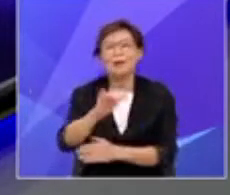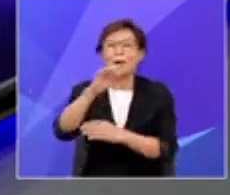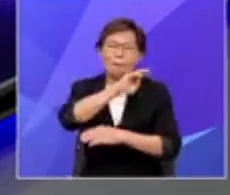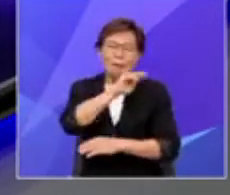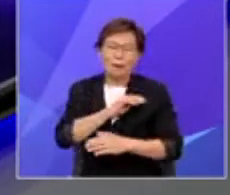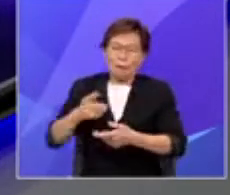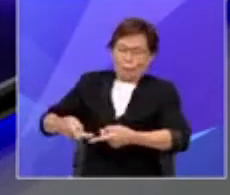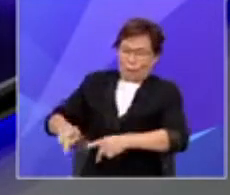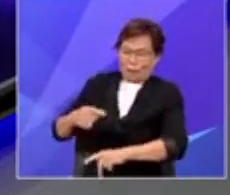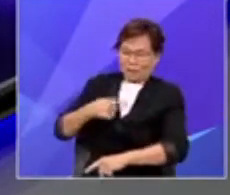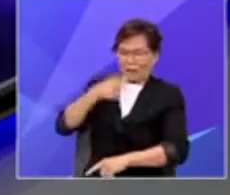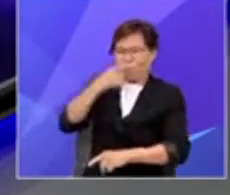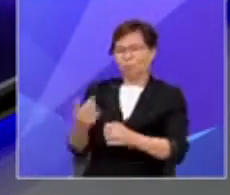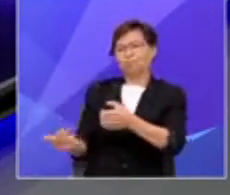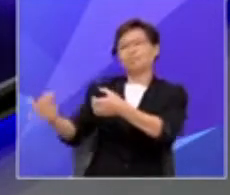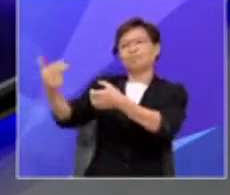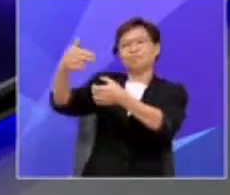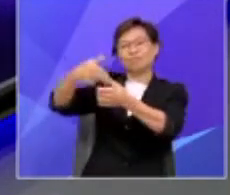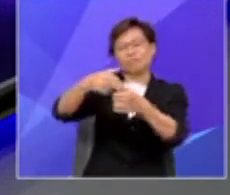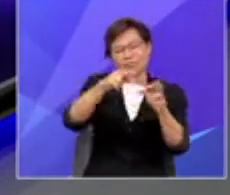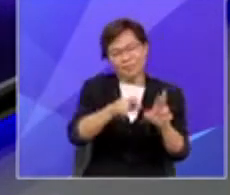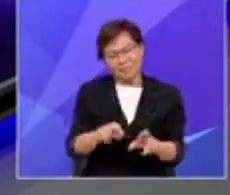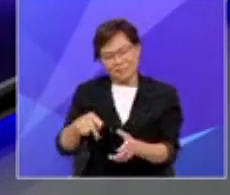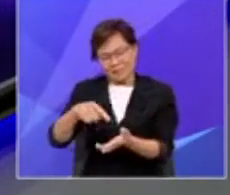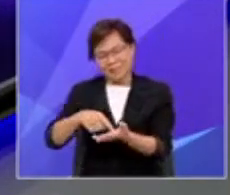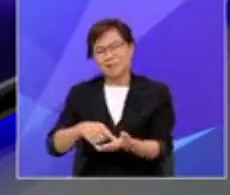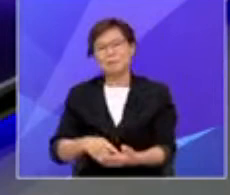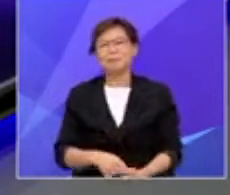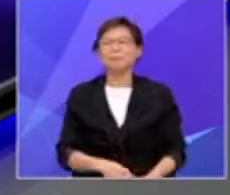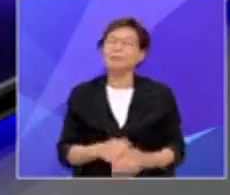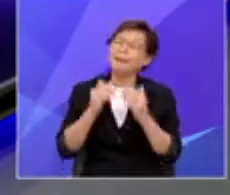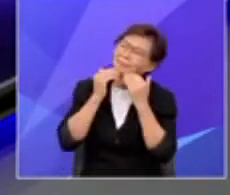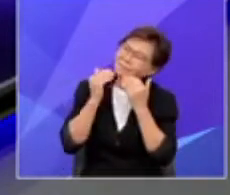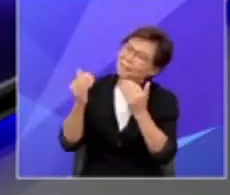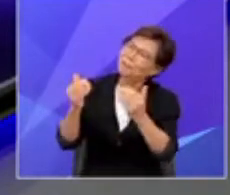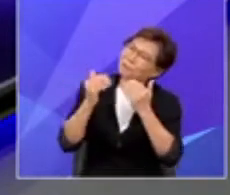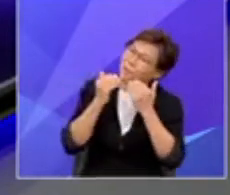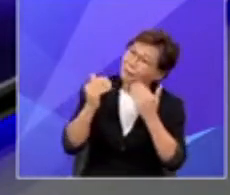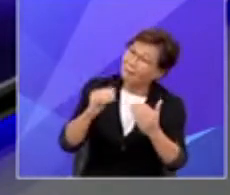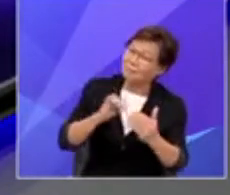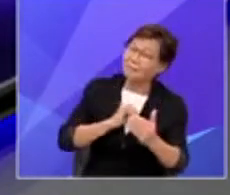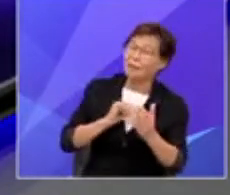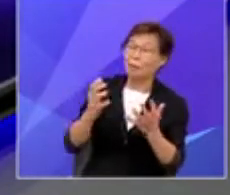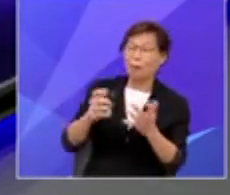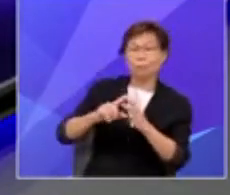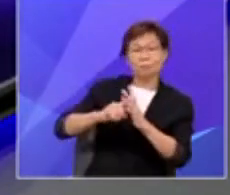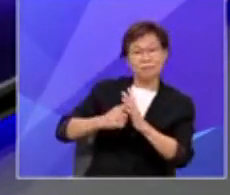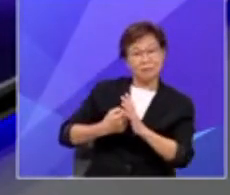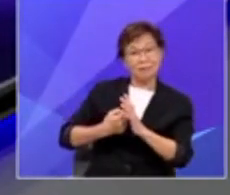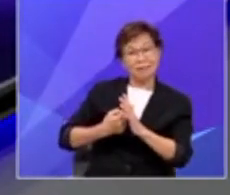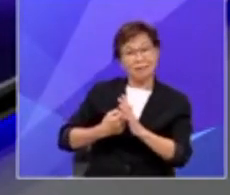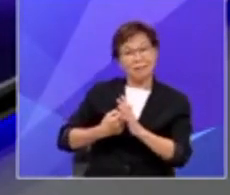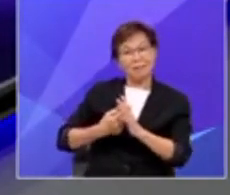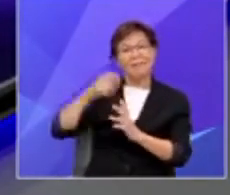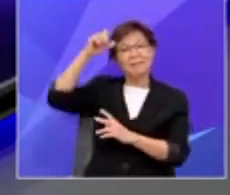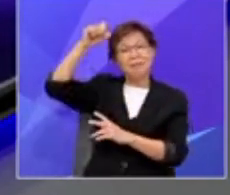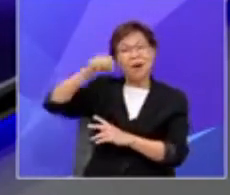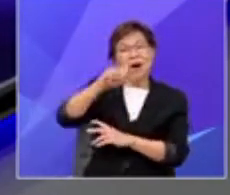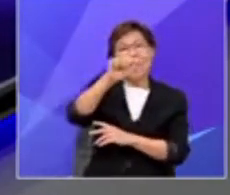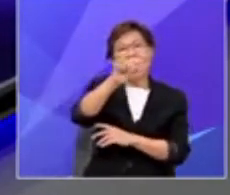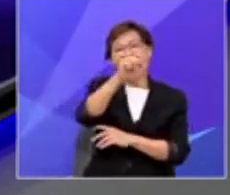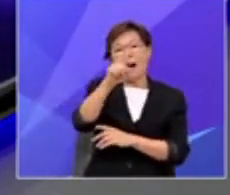memberi peluang kepada saya untuk mengambil bahagian dalam rancangan ini Oke semoga mulakan dengan saudara